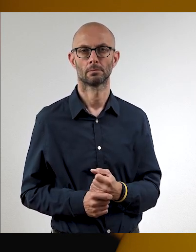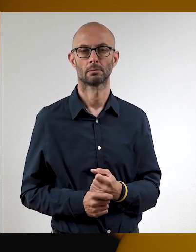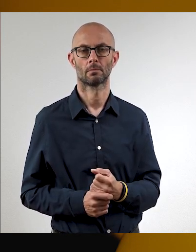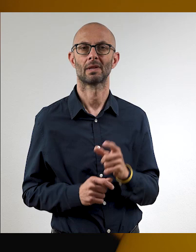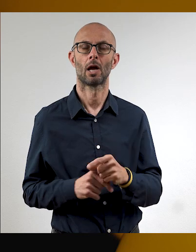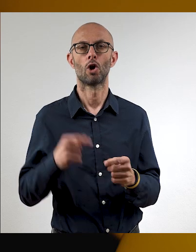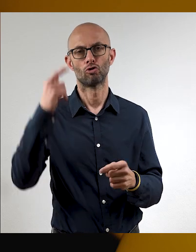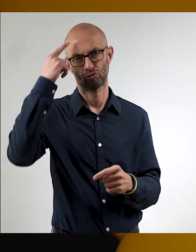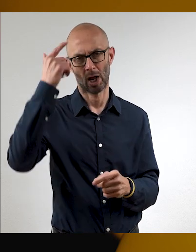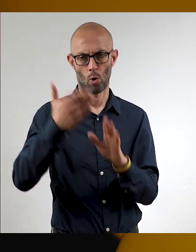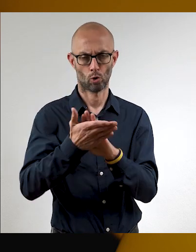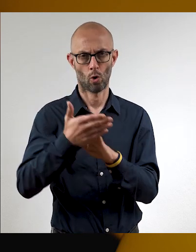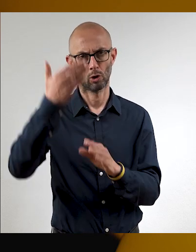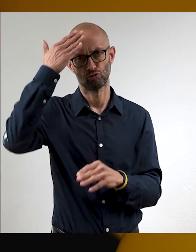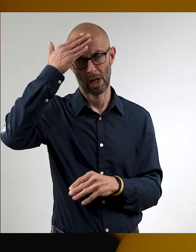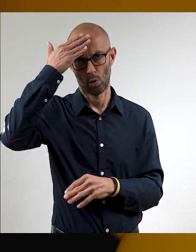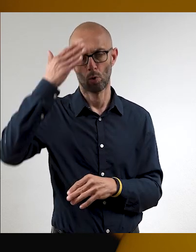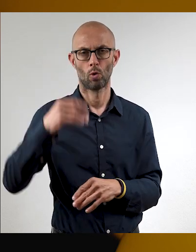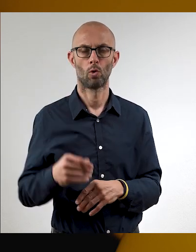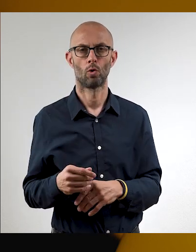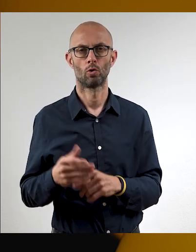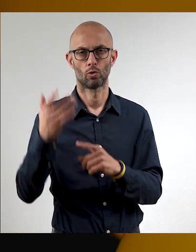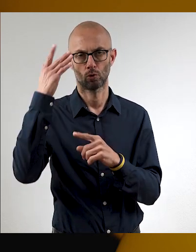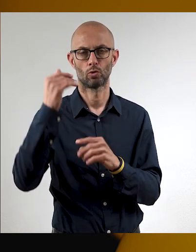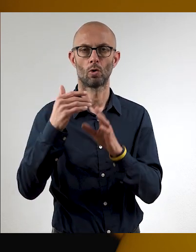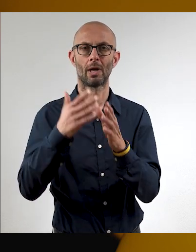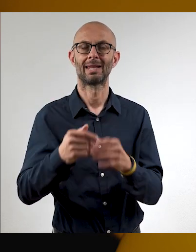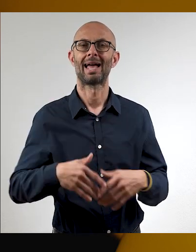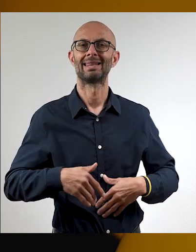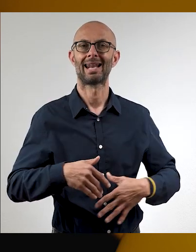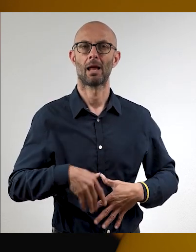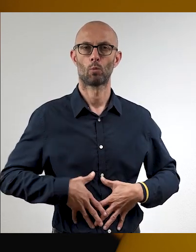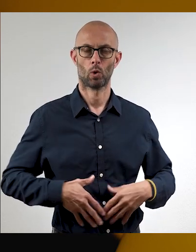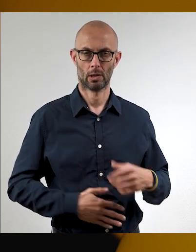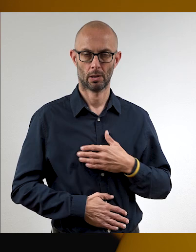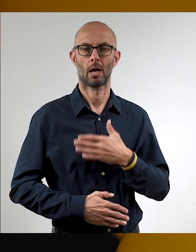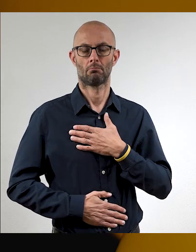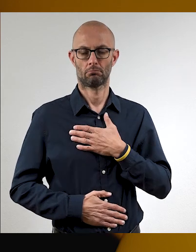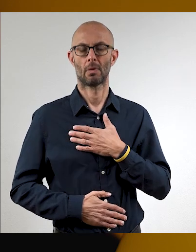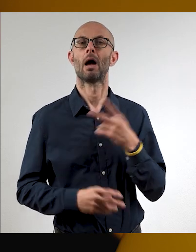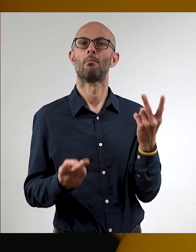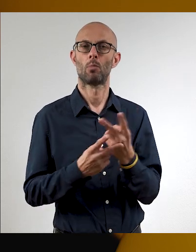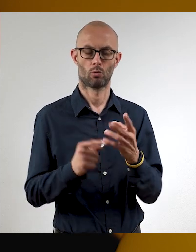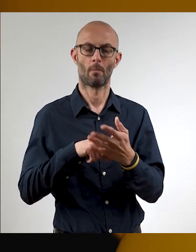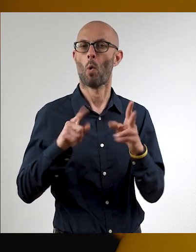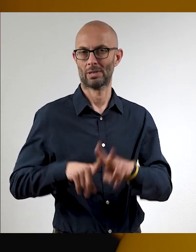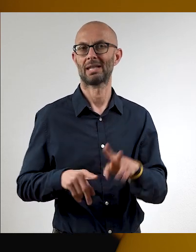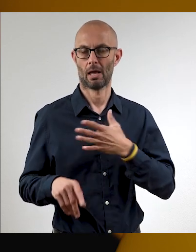Pa čelo, to roko s čela ložite na trebuh in podobno